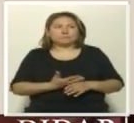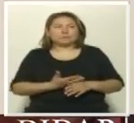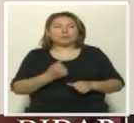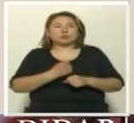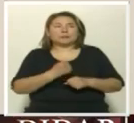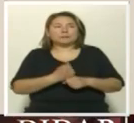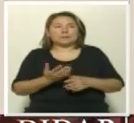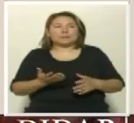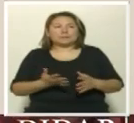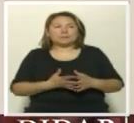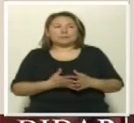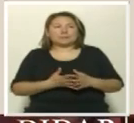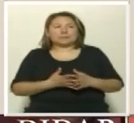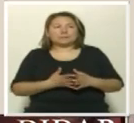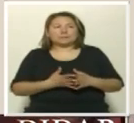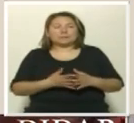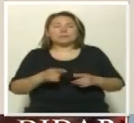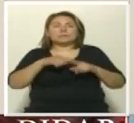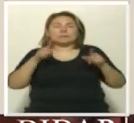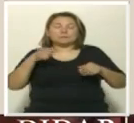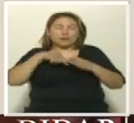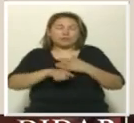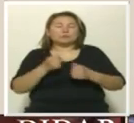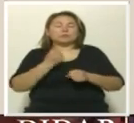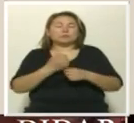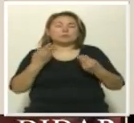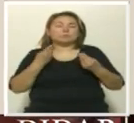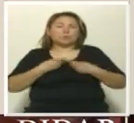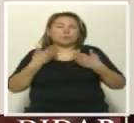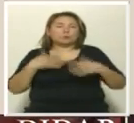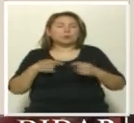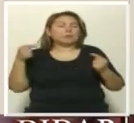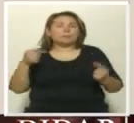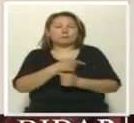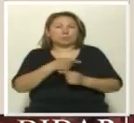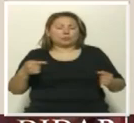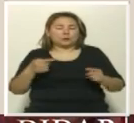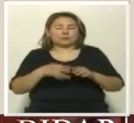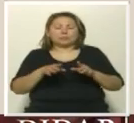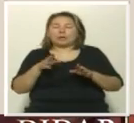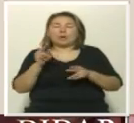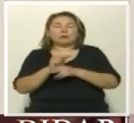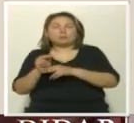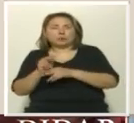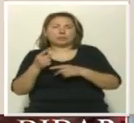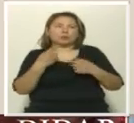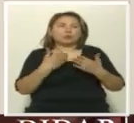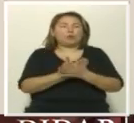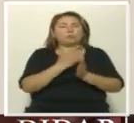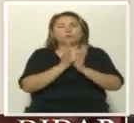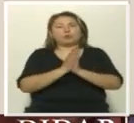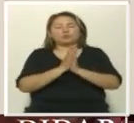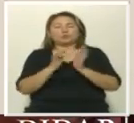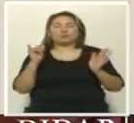жасаған әркім сварк келіп жасаған десе сертификаты ешқандай жатпайды, ешнесіне сәйкес келмейді. Сол себептен қазіргі заманауи дұрыс